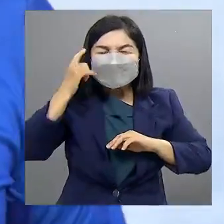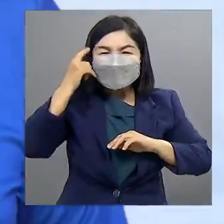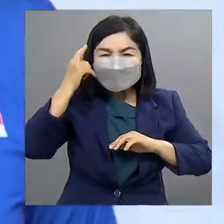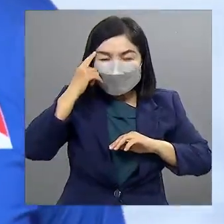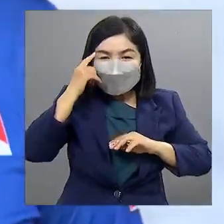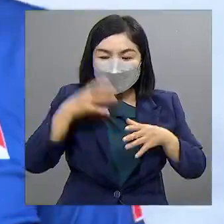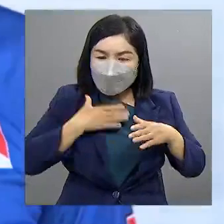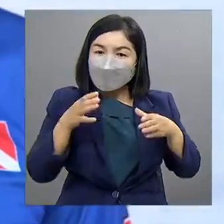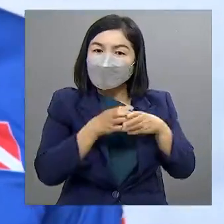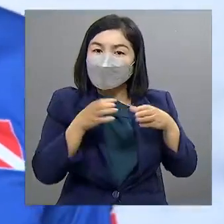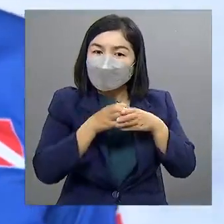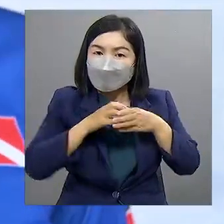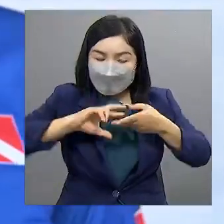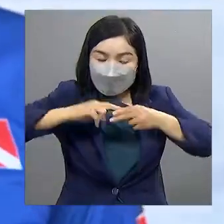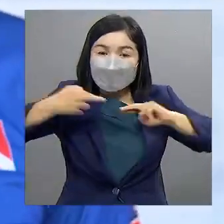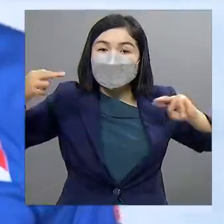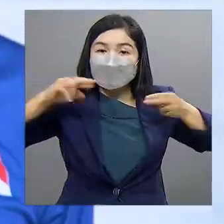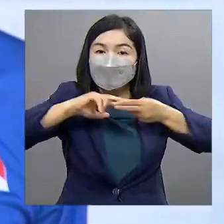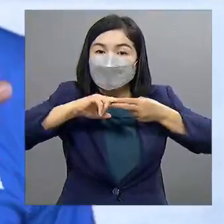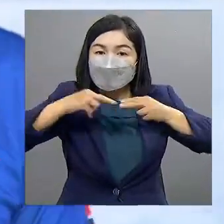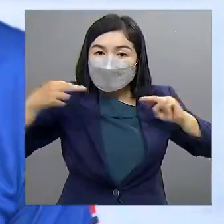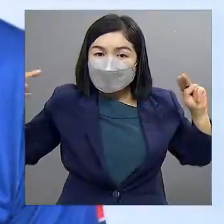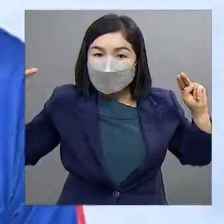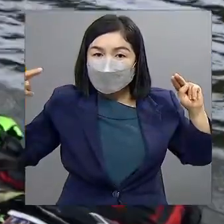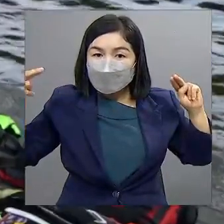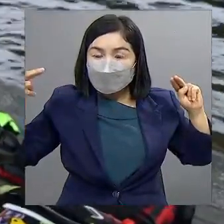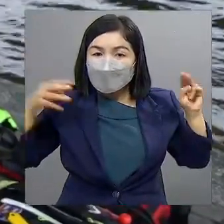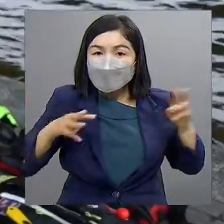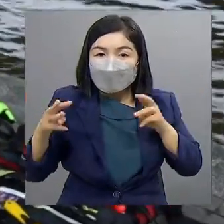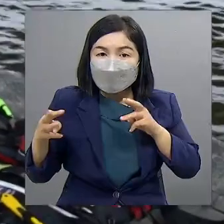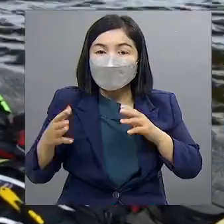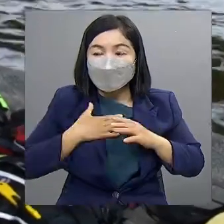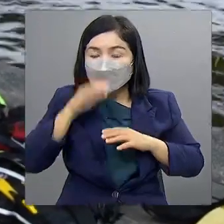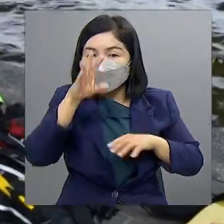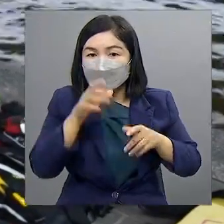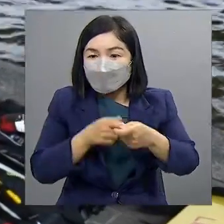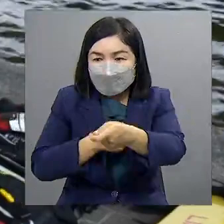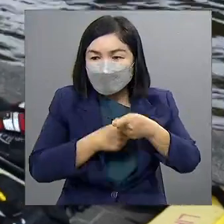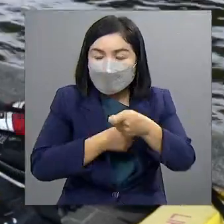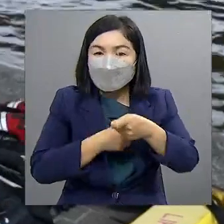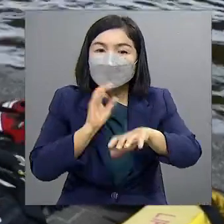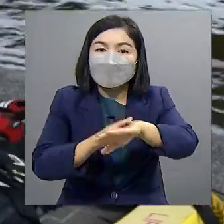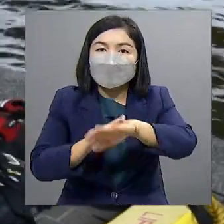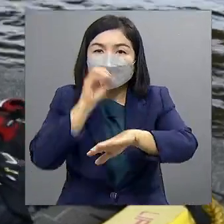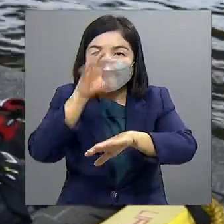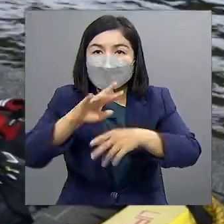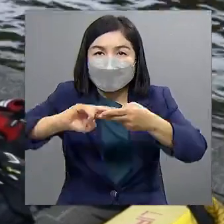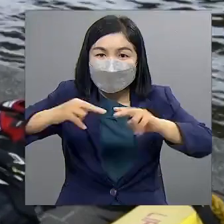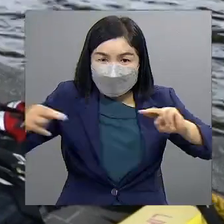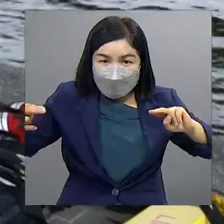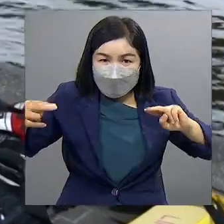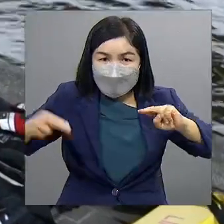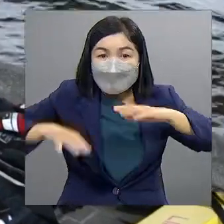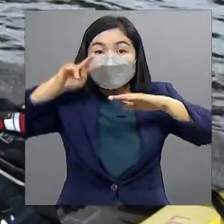เชือกเทิร์ดเป็นเชือกระหว่างสื่อสารระหว่างคนข้างบนกับคนข้างล่างครับมันก็จะเชือกที่เป็นเชือกลอยน้ำนะ